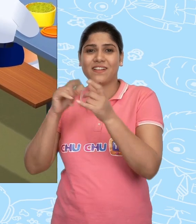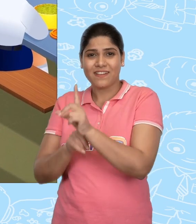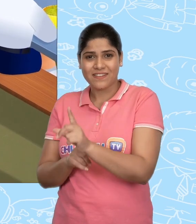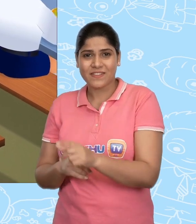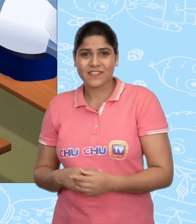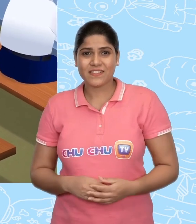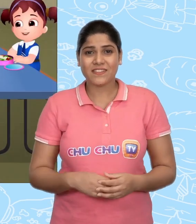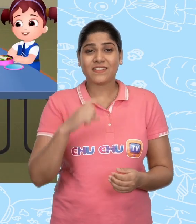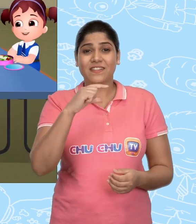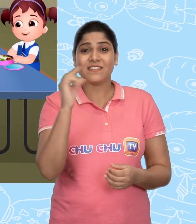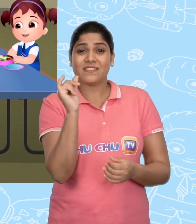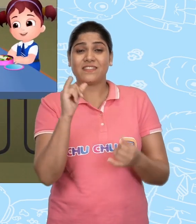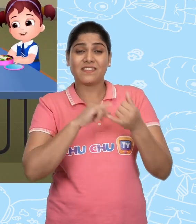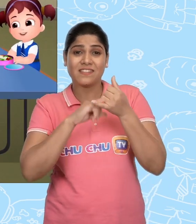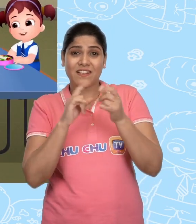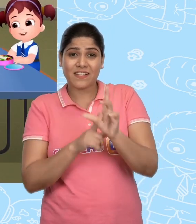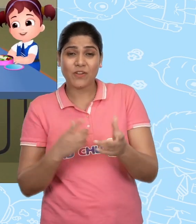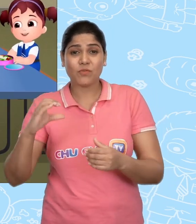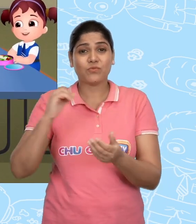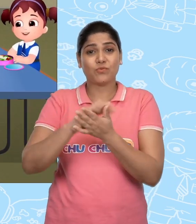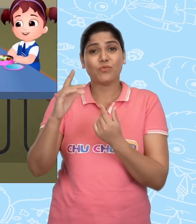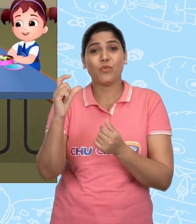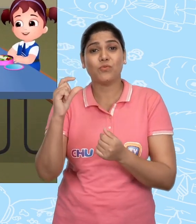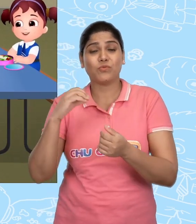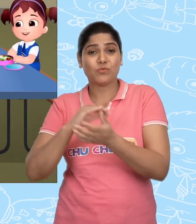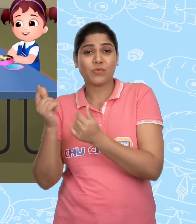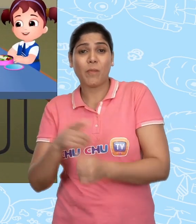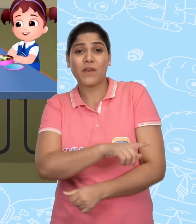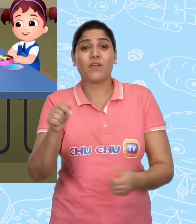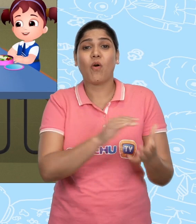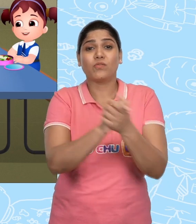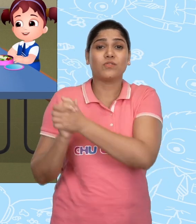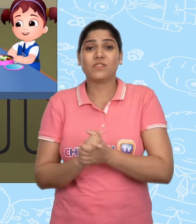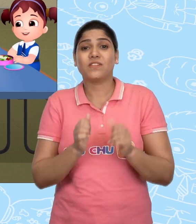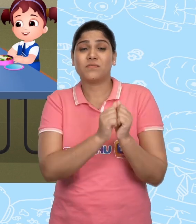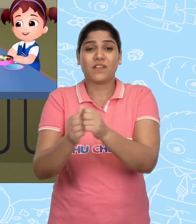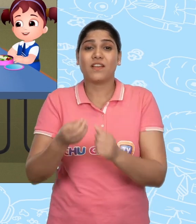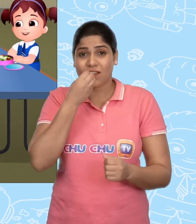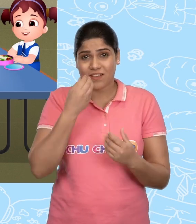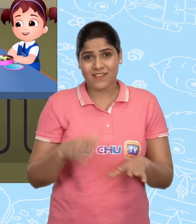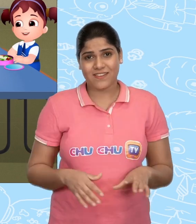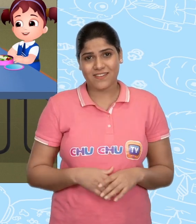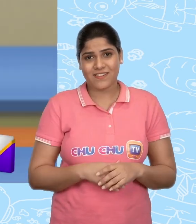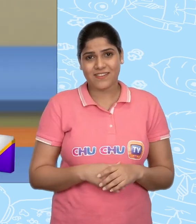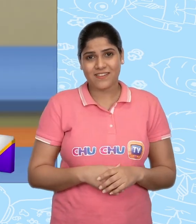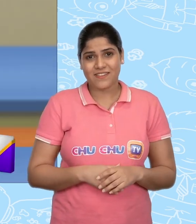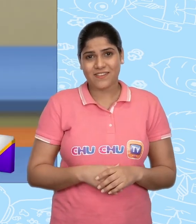शुक्रिया कस्ली। कस्ली और चूचू ने अपने सभी दोस्तों के साथ मिलकर खाना